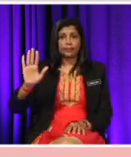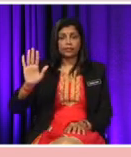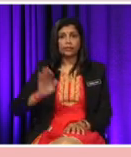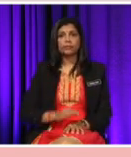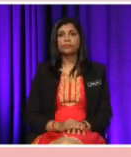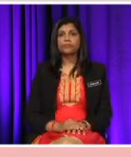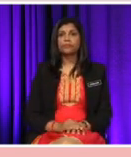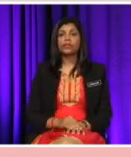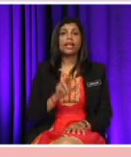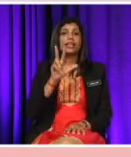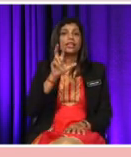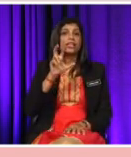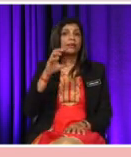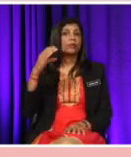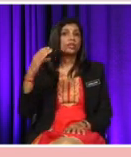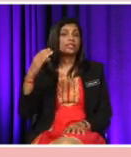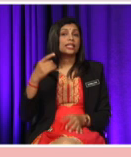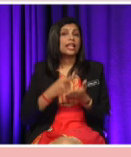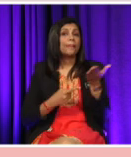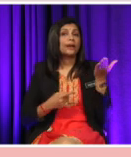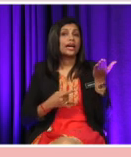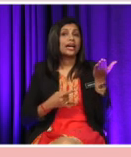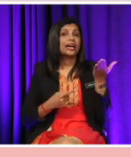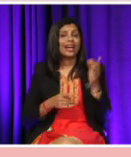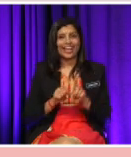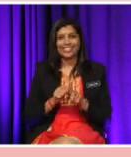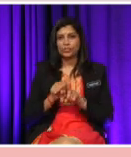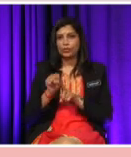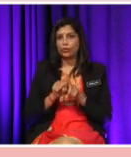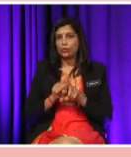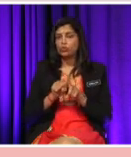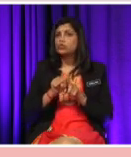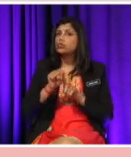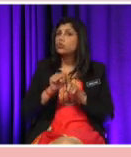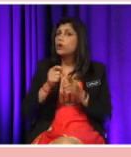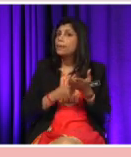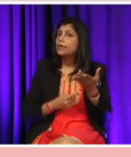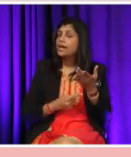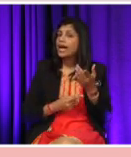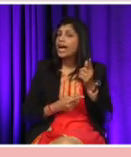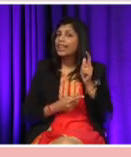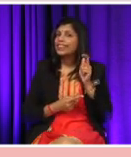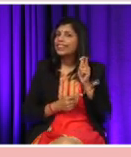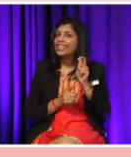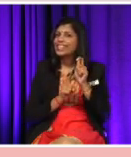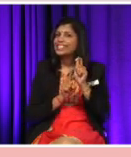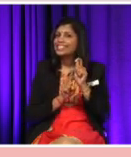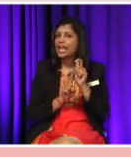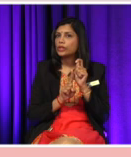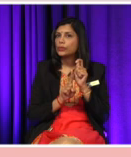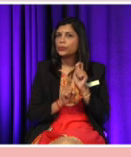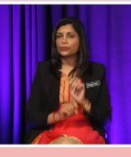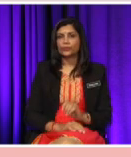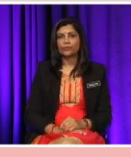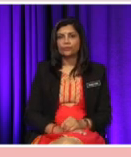ini dia punya jadi kita anggap sebagai T1 lah Q1 tapi